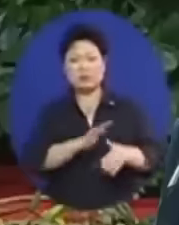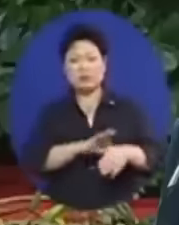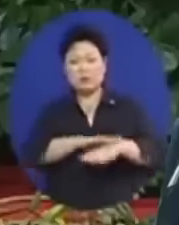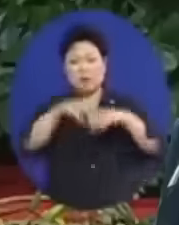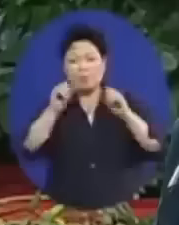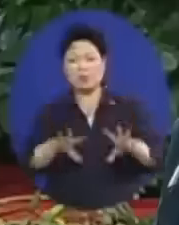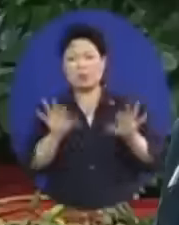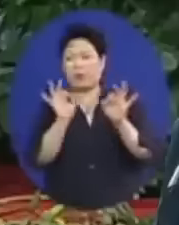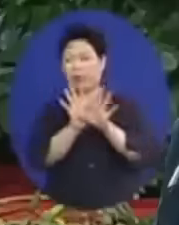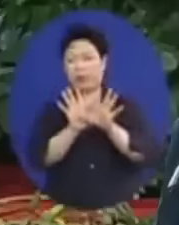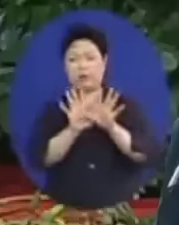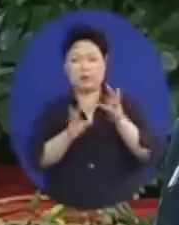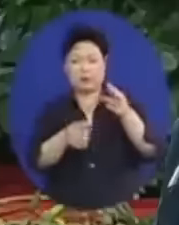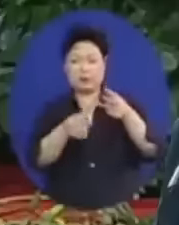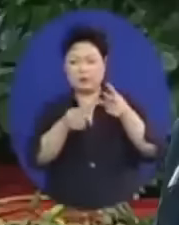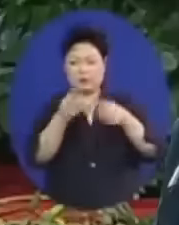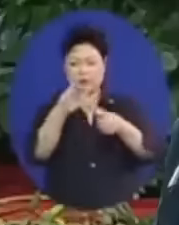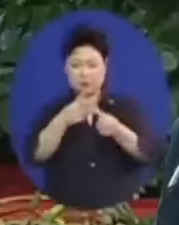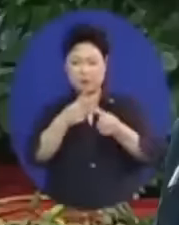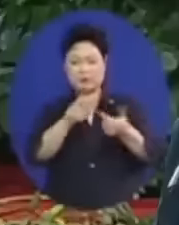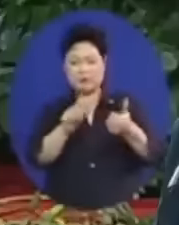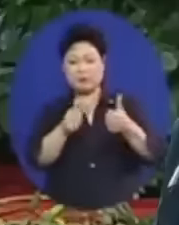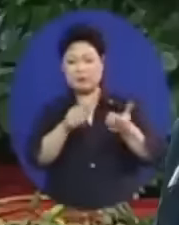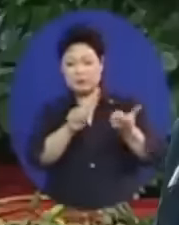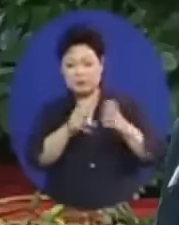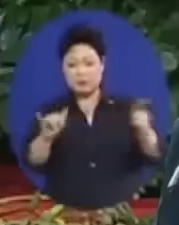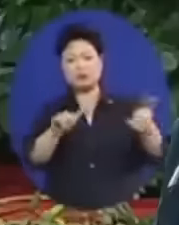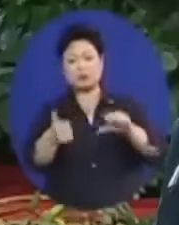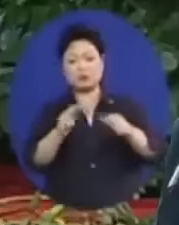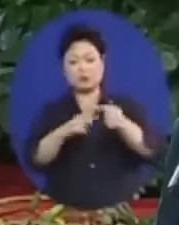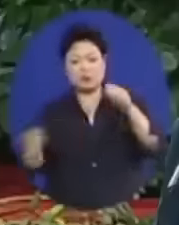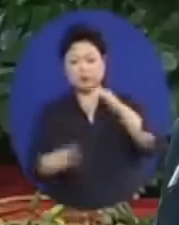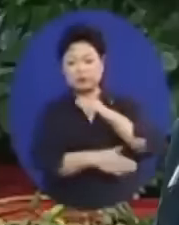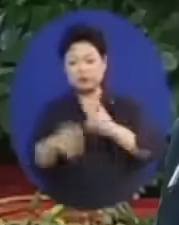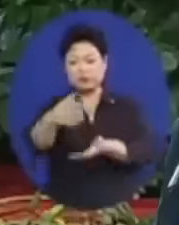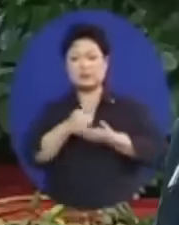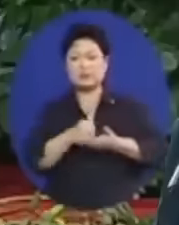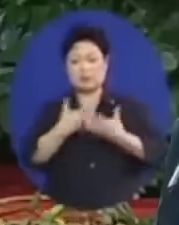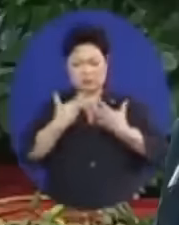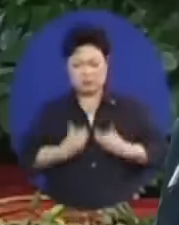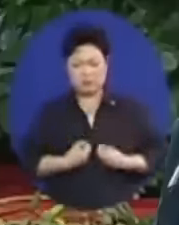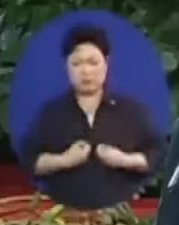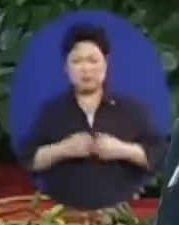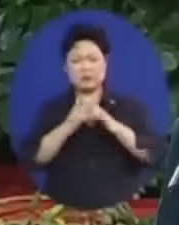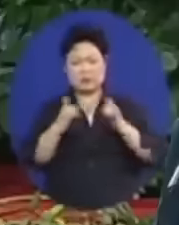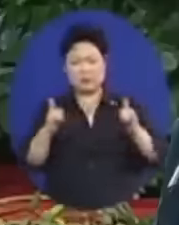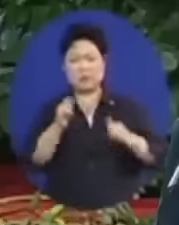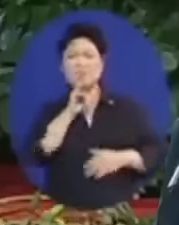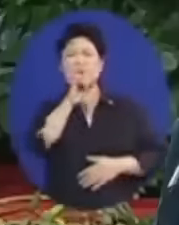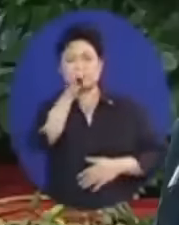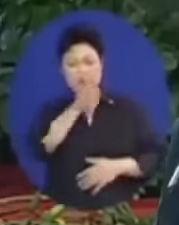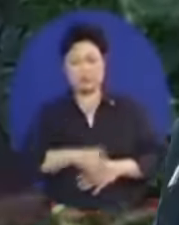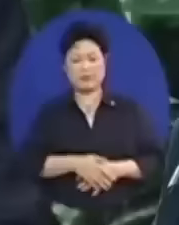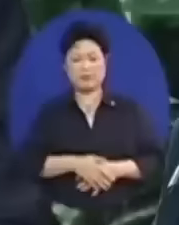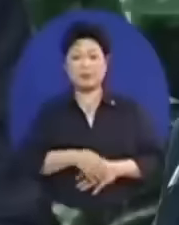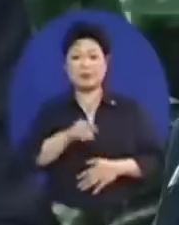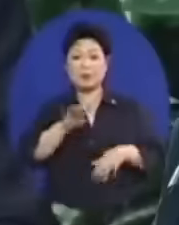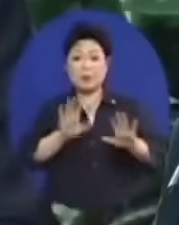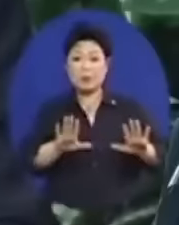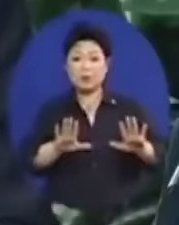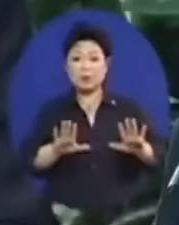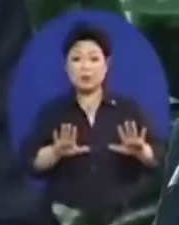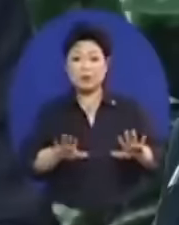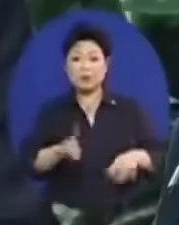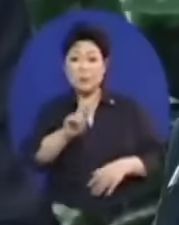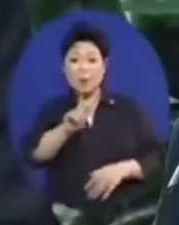사라지는 존재이고 셋째, 인간이란 죽음과 무의 절망을 품은 자이므로 절망적인 존재라고 말했습니다. 이것이 오늘날 소위